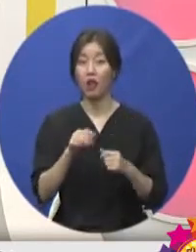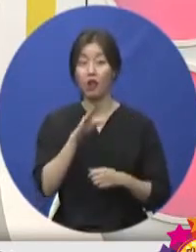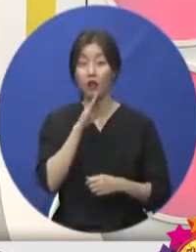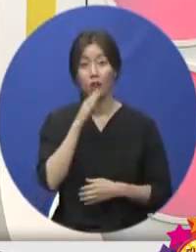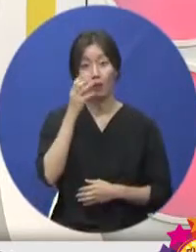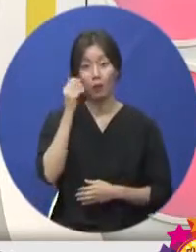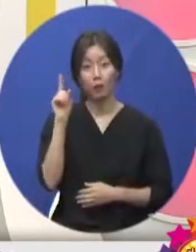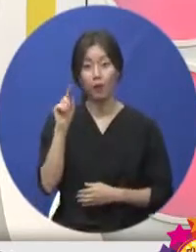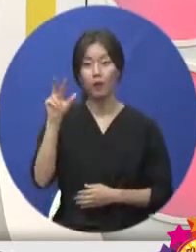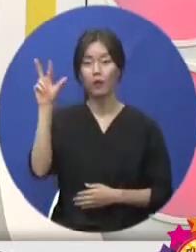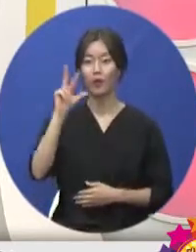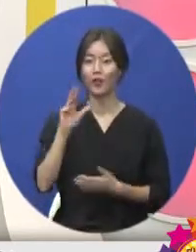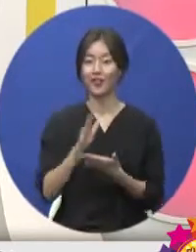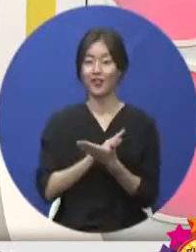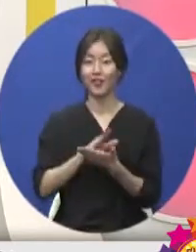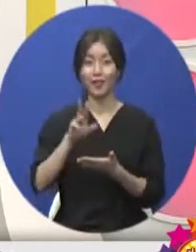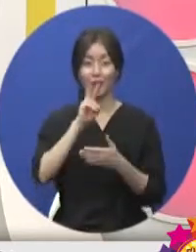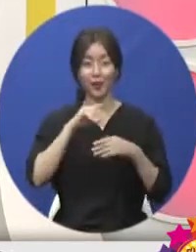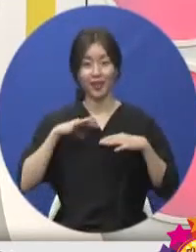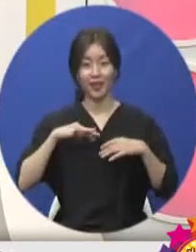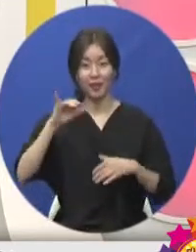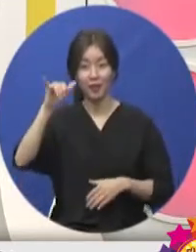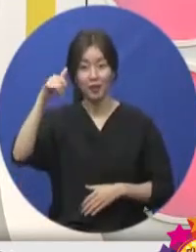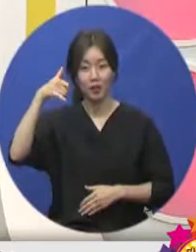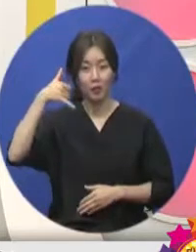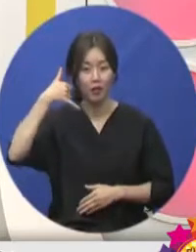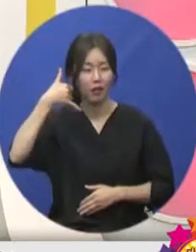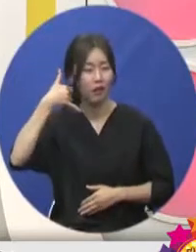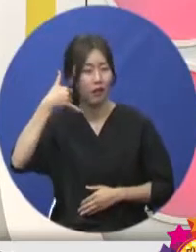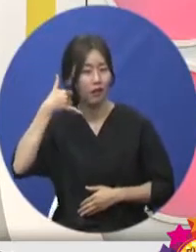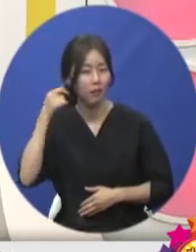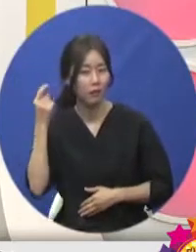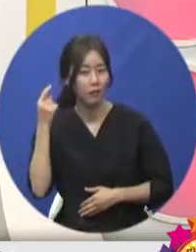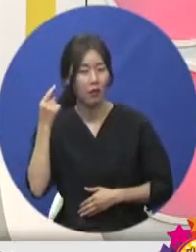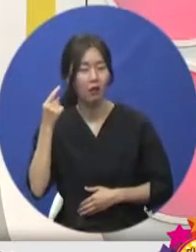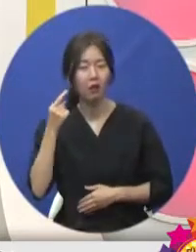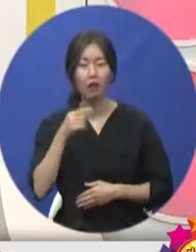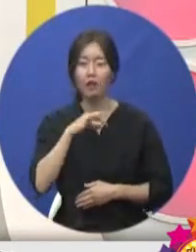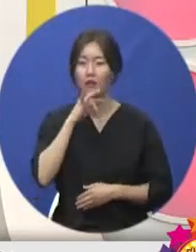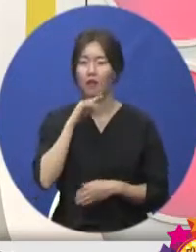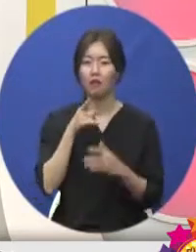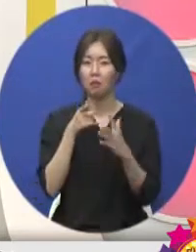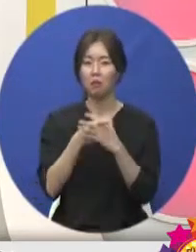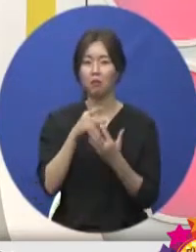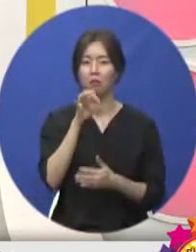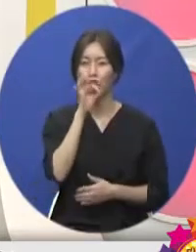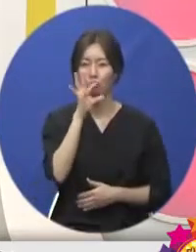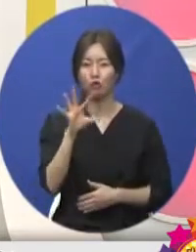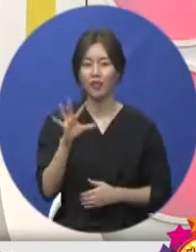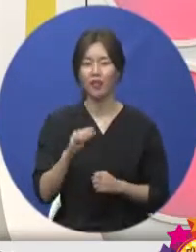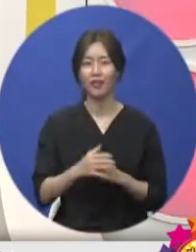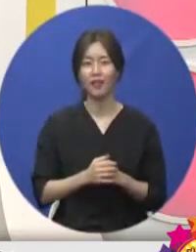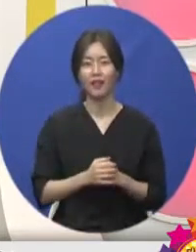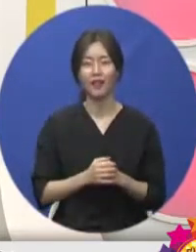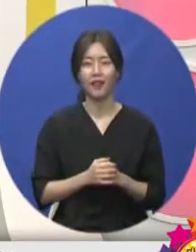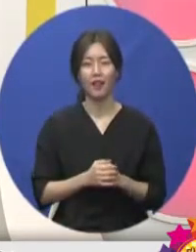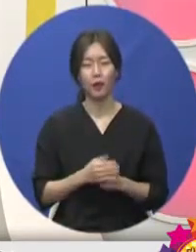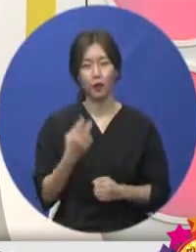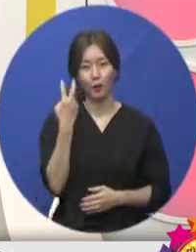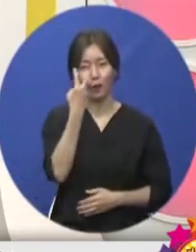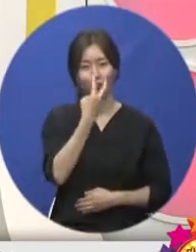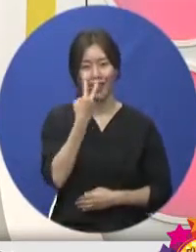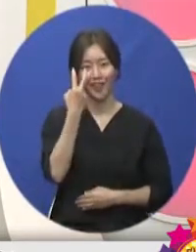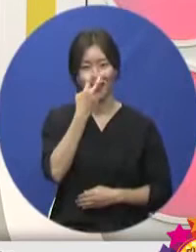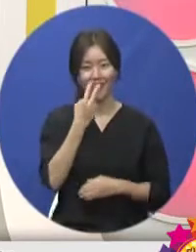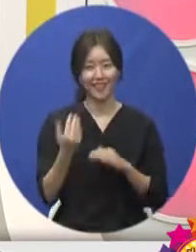전국나는 노래자랑에 전화 주시는 어머님 아버님의 그 목소리는 가늠을 할 수가 없어. 너무 젊게 이렇게 들리시니까. 너무 관리를 잘